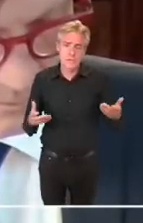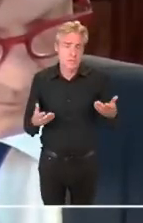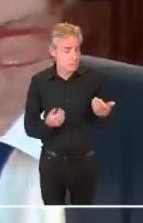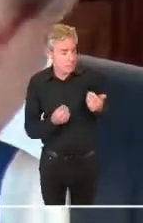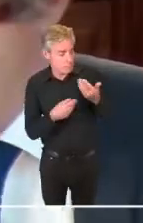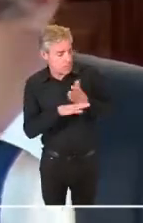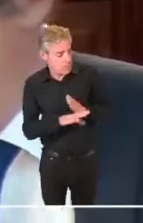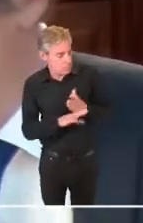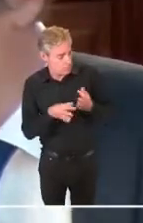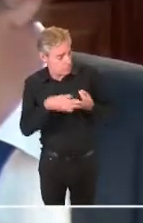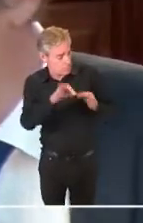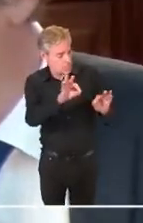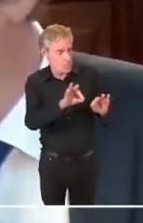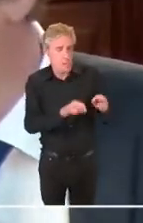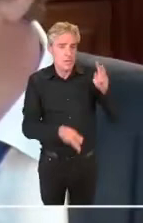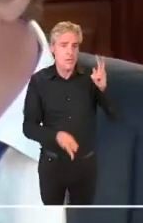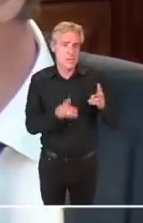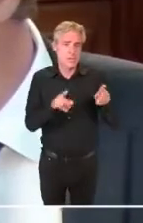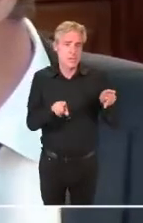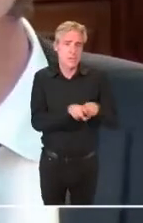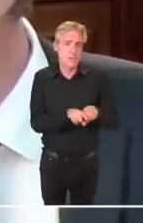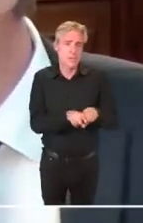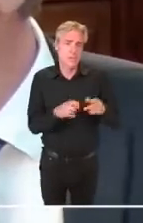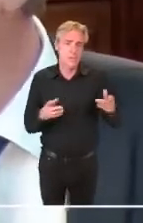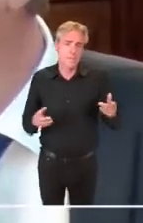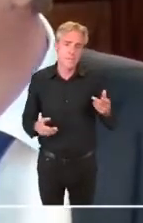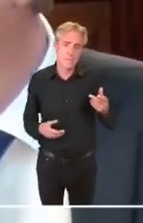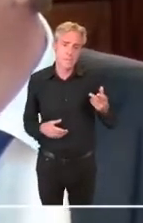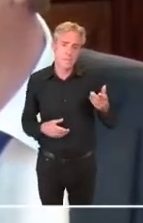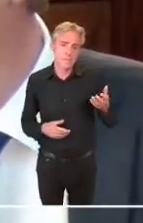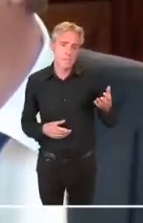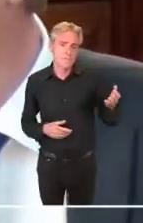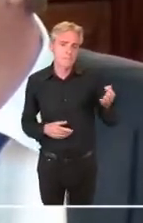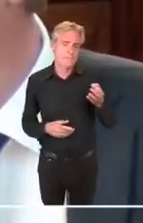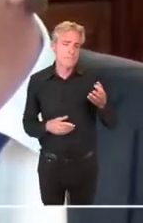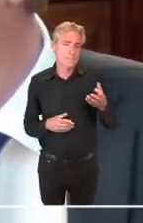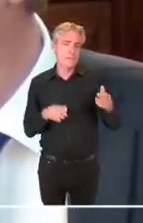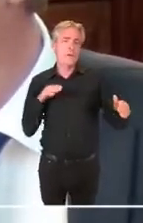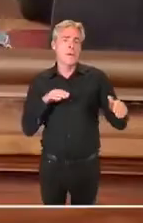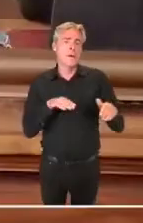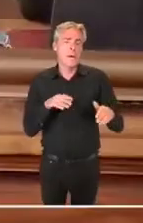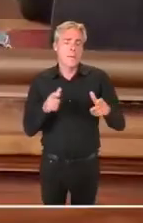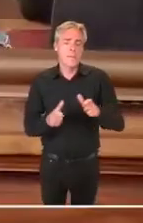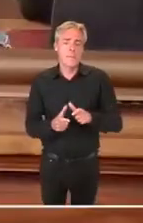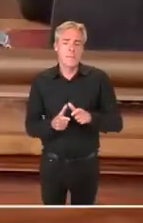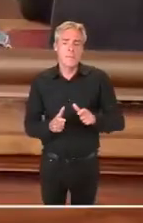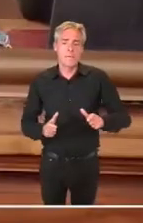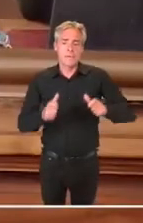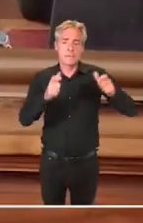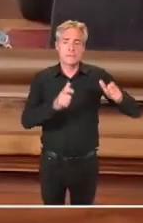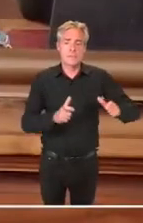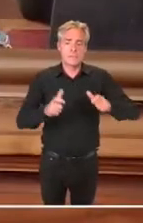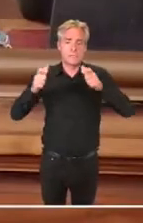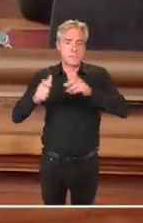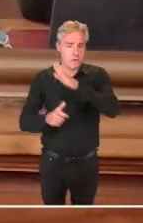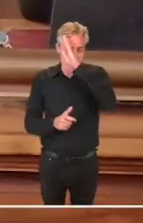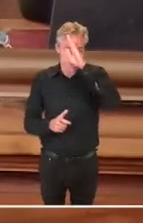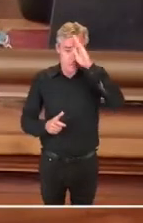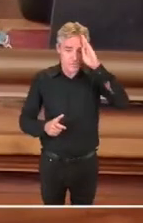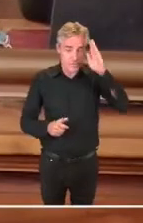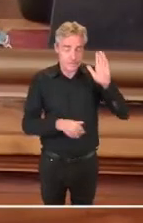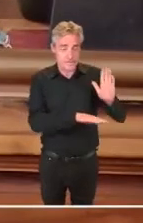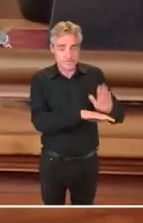disposition. Et si vous voulez, c'est la même chose, Delphine, quand tu parles de la polyvalence des bâtiments. Moi, j'attire